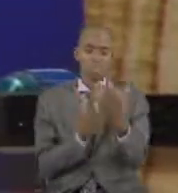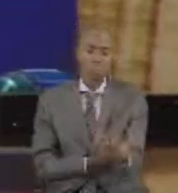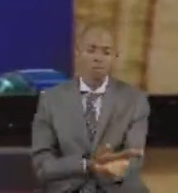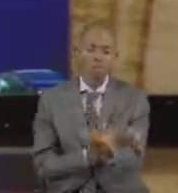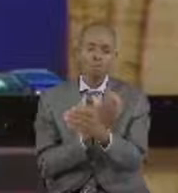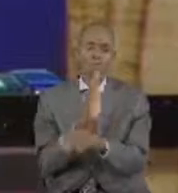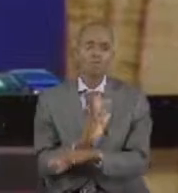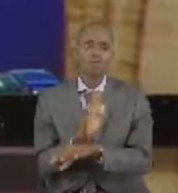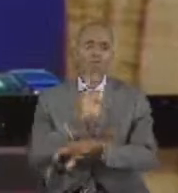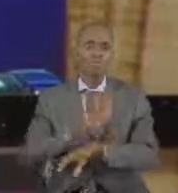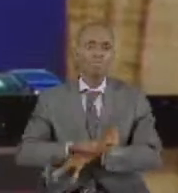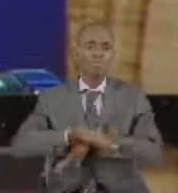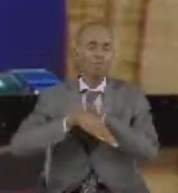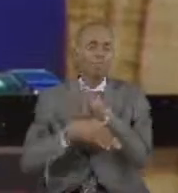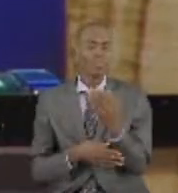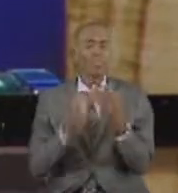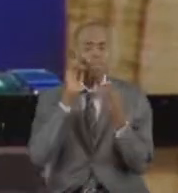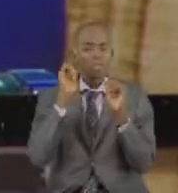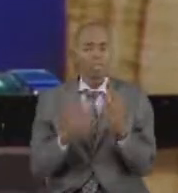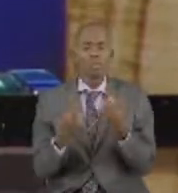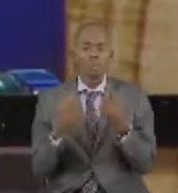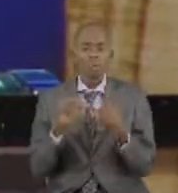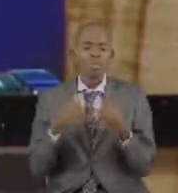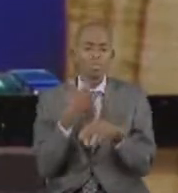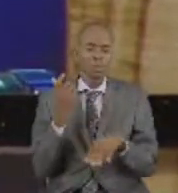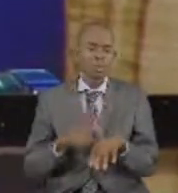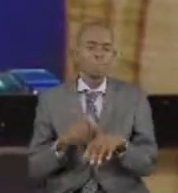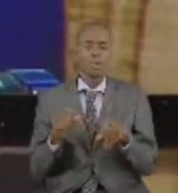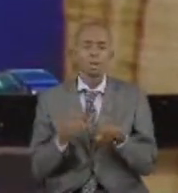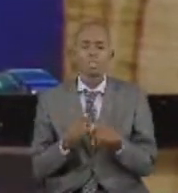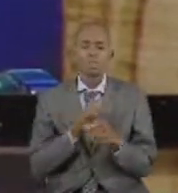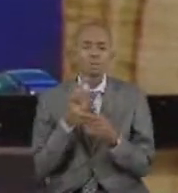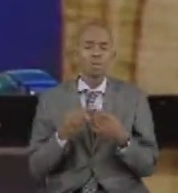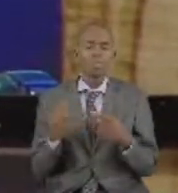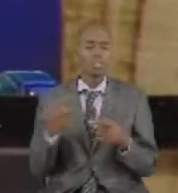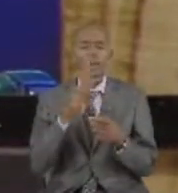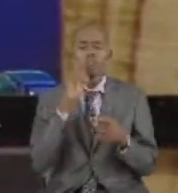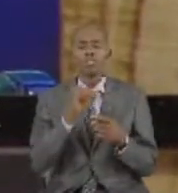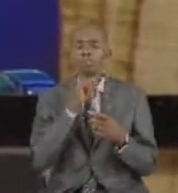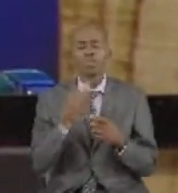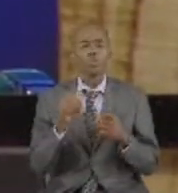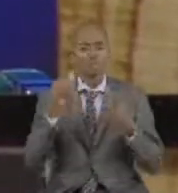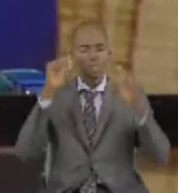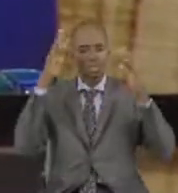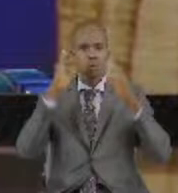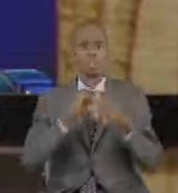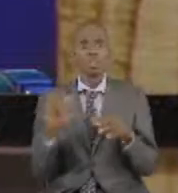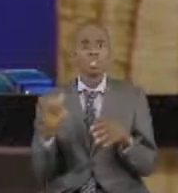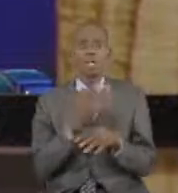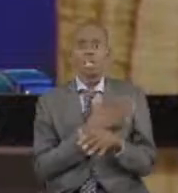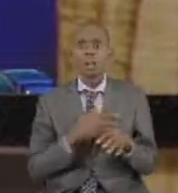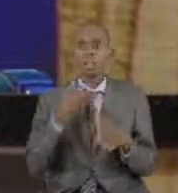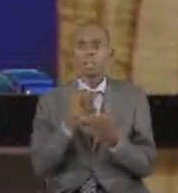à n'importe quel moment, de manière soudaine, comme au moment où vous ne vous y attendiez pas, à